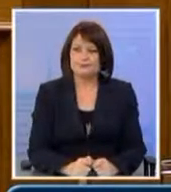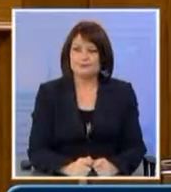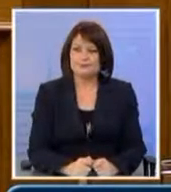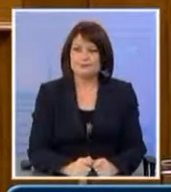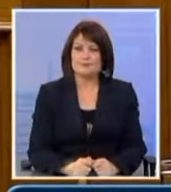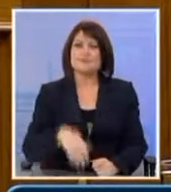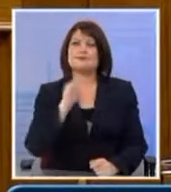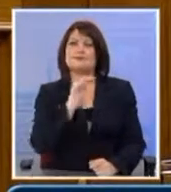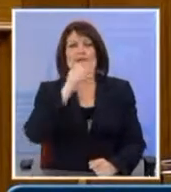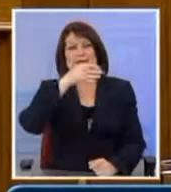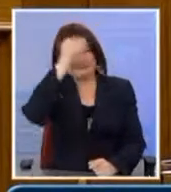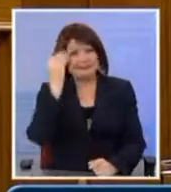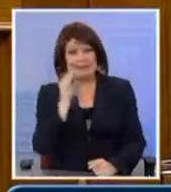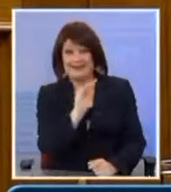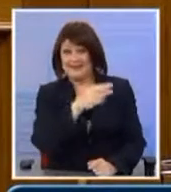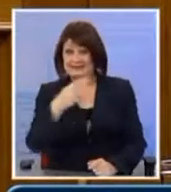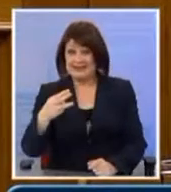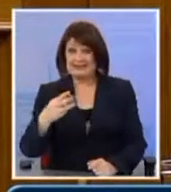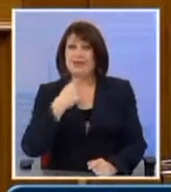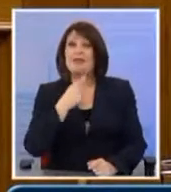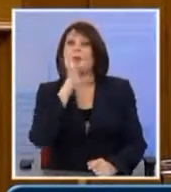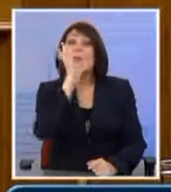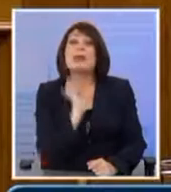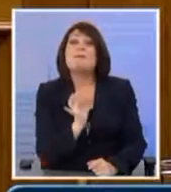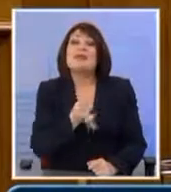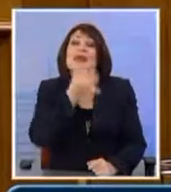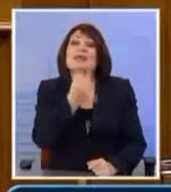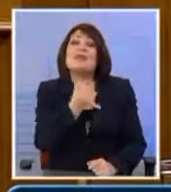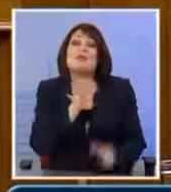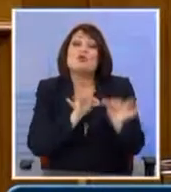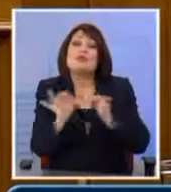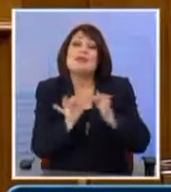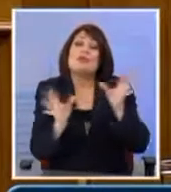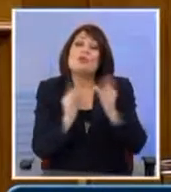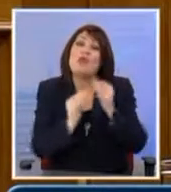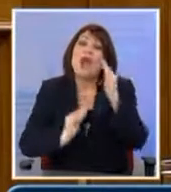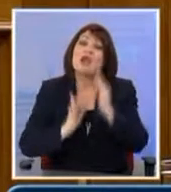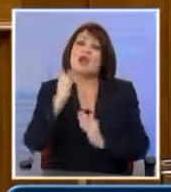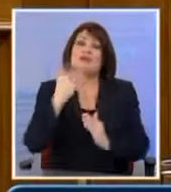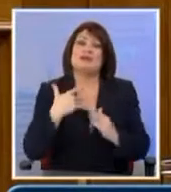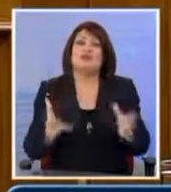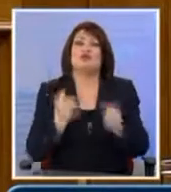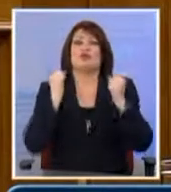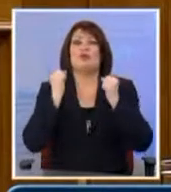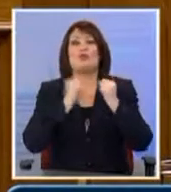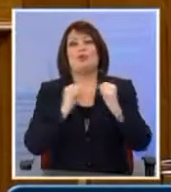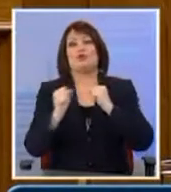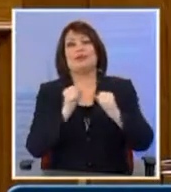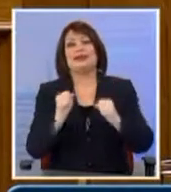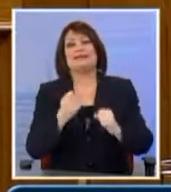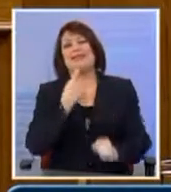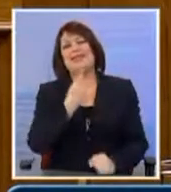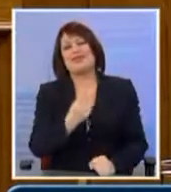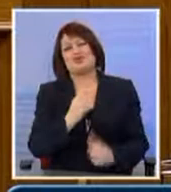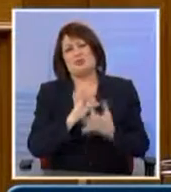Κύριοι του ΣΥΡΙΖΑ και κύριε Τσίπρα, εγώ θα μιλήσω επί του πραγματικού. Ένα ρεαλιστικό σχέδιο ανάπτυξης και εξόδου της χώρας από την κρίση. Δεν θα